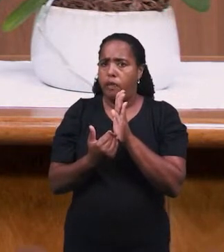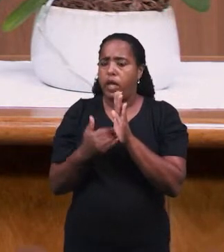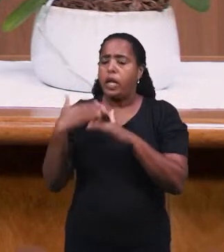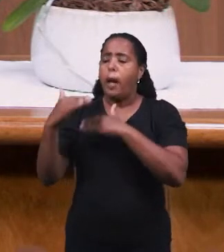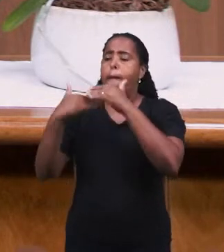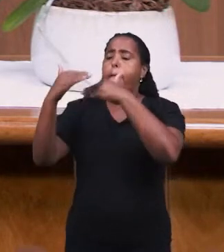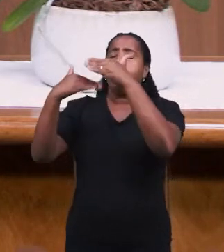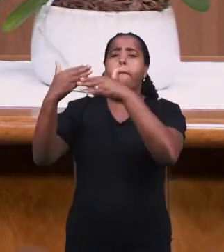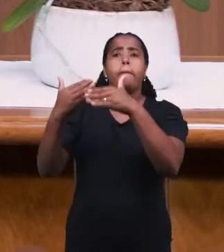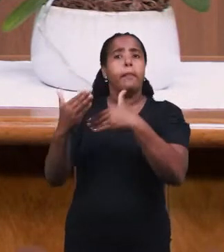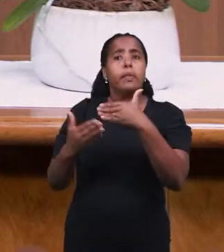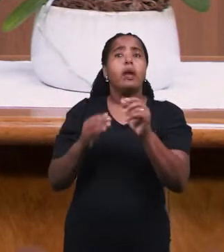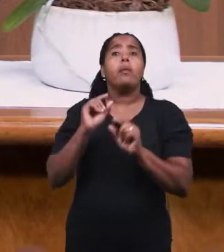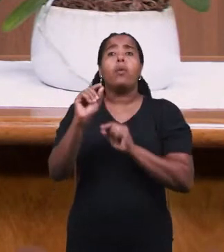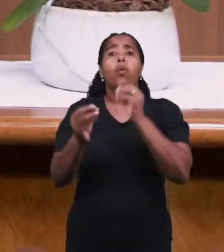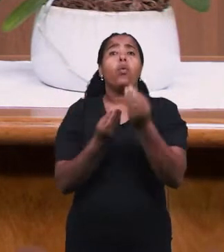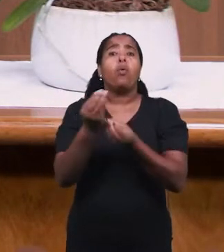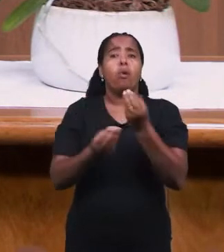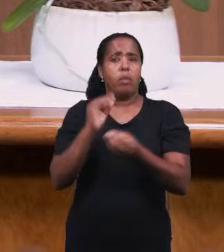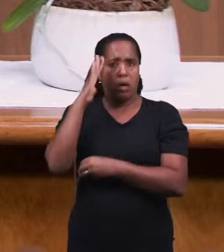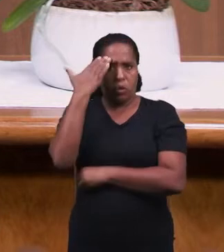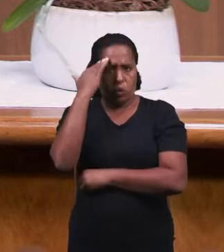que nous travaillons pour que le peuple